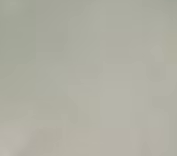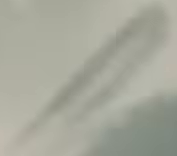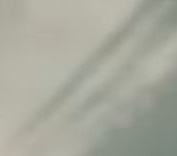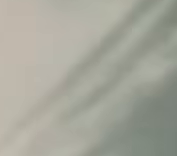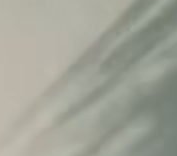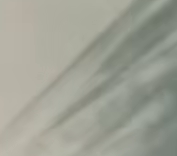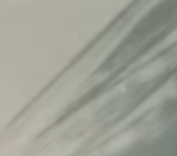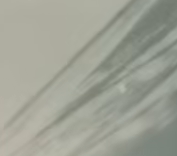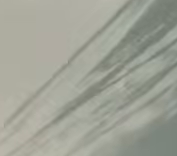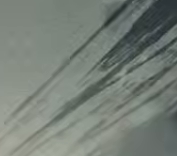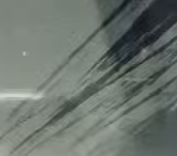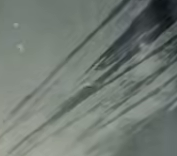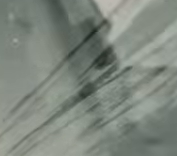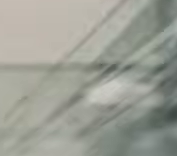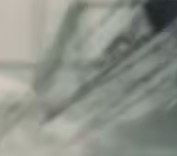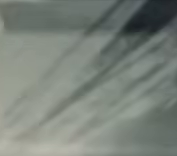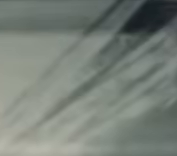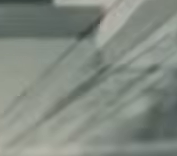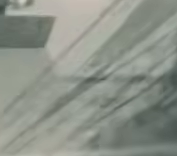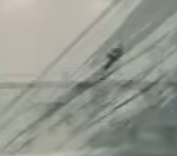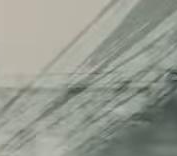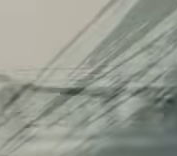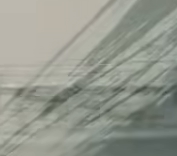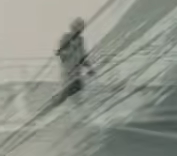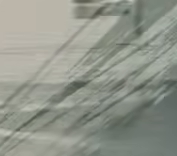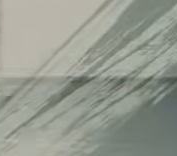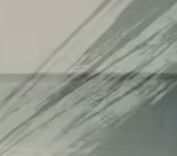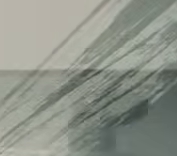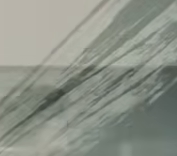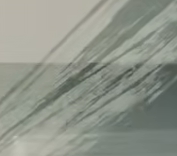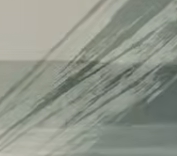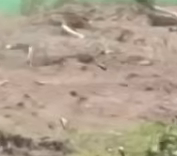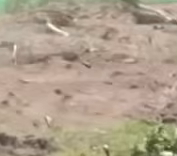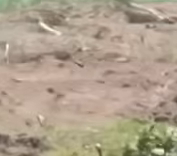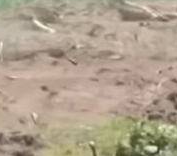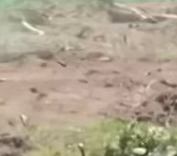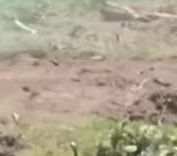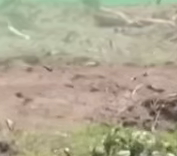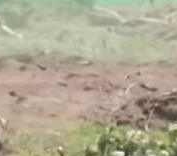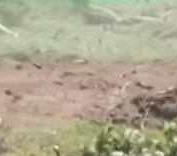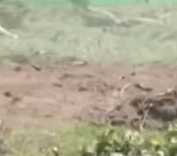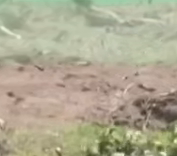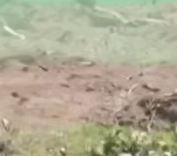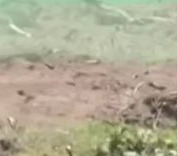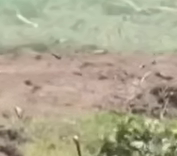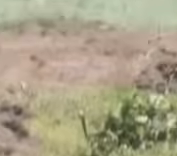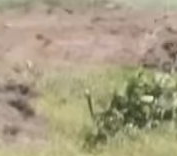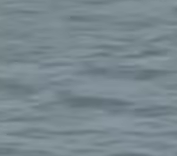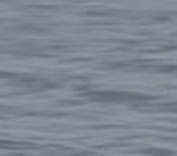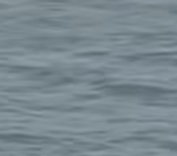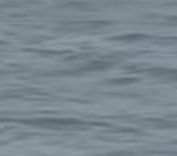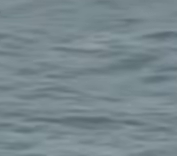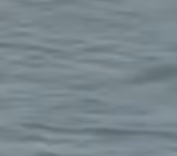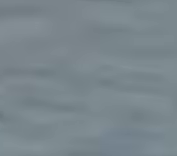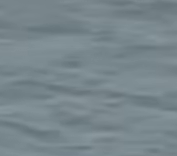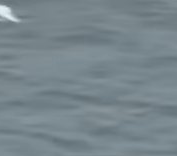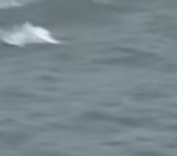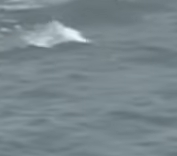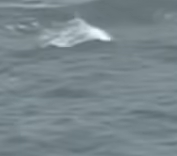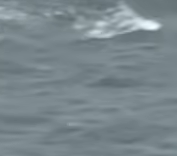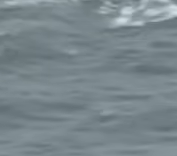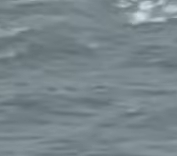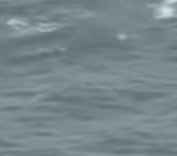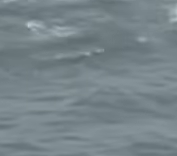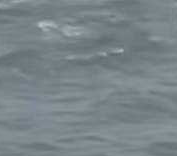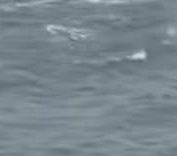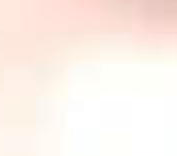hili ni la bila malipo kwa wale wote ambao wangependa kujiunga na jeshi la Kenya. Ukikubali kuadaiwa, utapoteza pesa na mali yako na